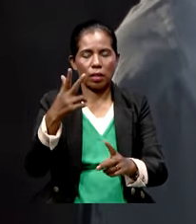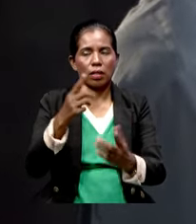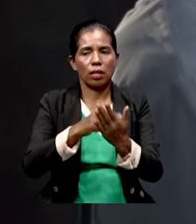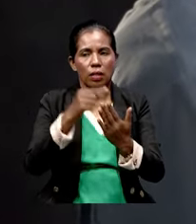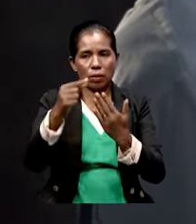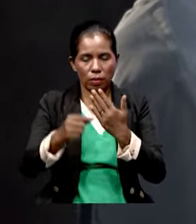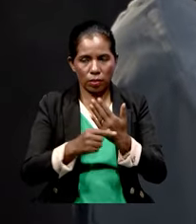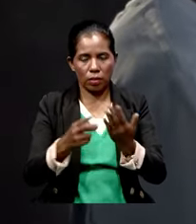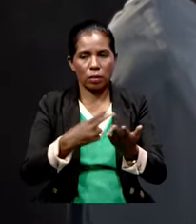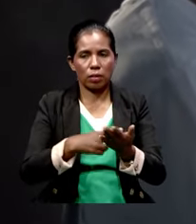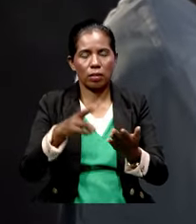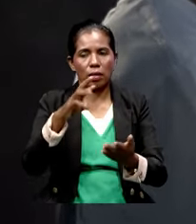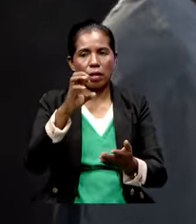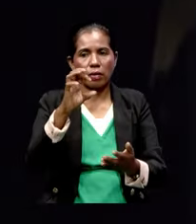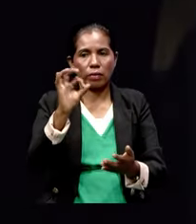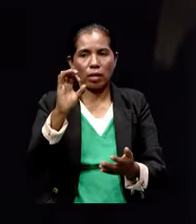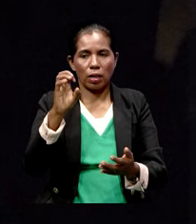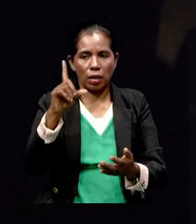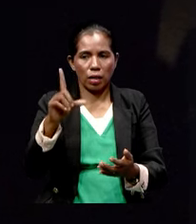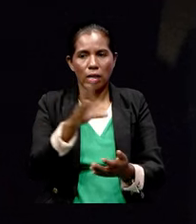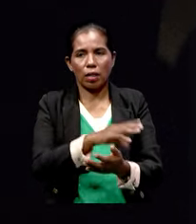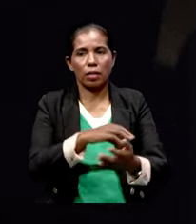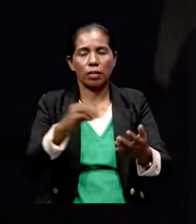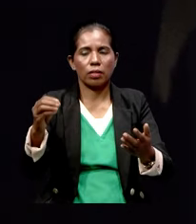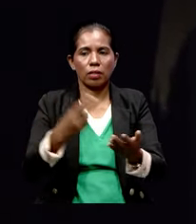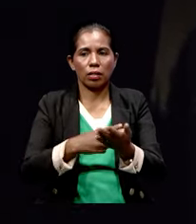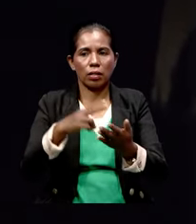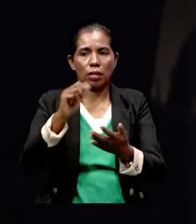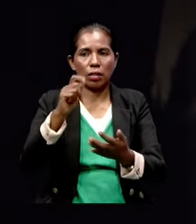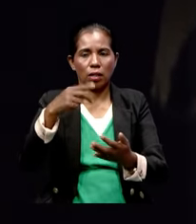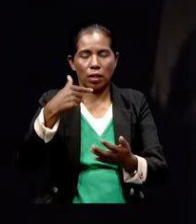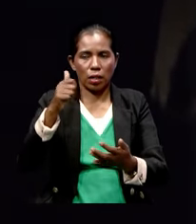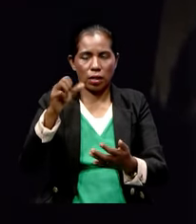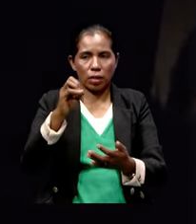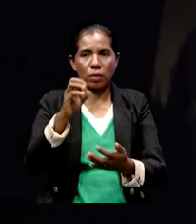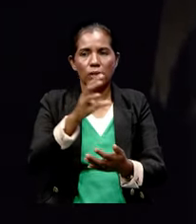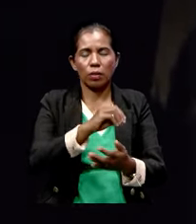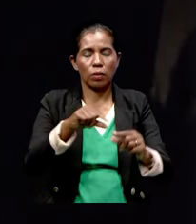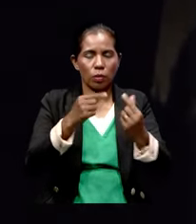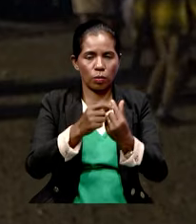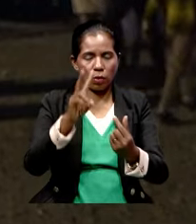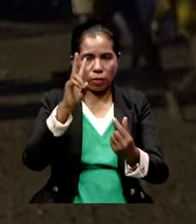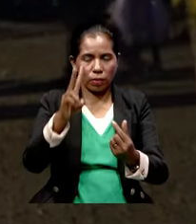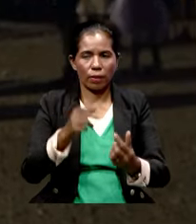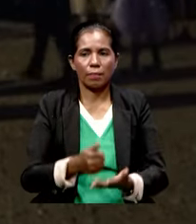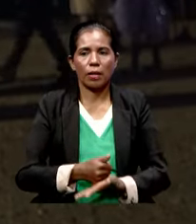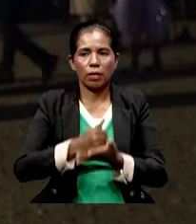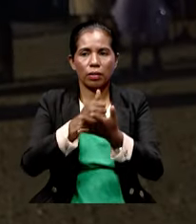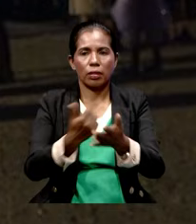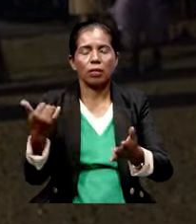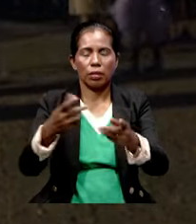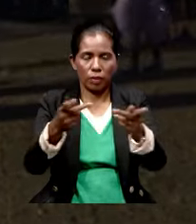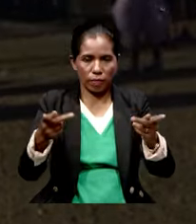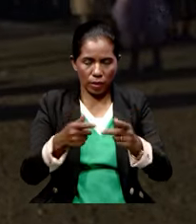Rafael sam Arcanjo ne grupu ruane mak o sira mak tang fal misa dene ya sirni bairu